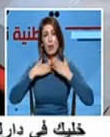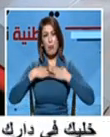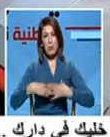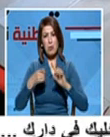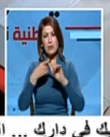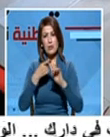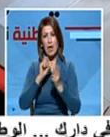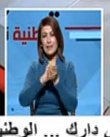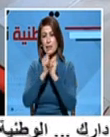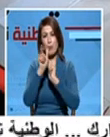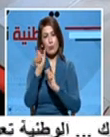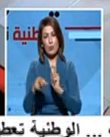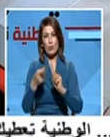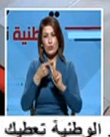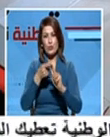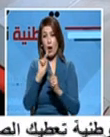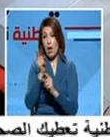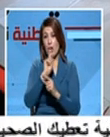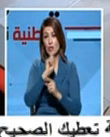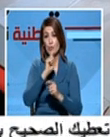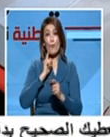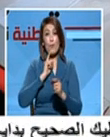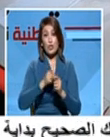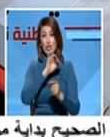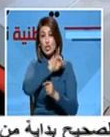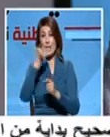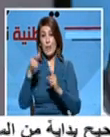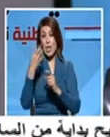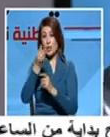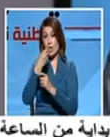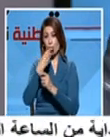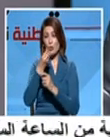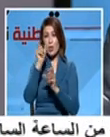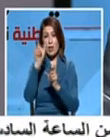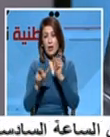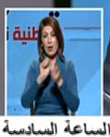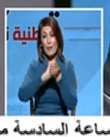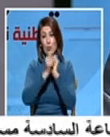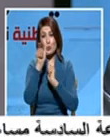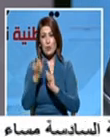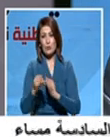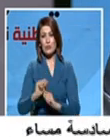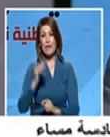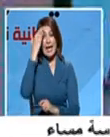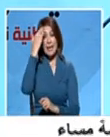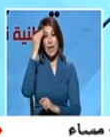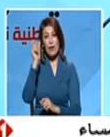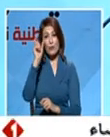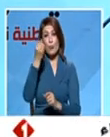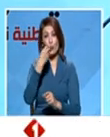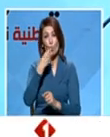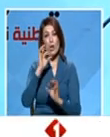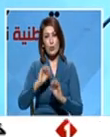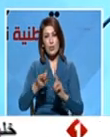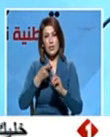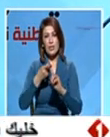بهم ياخذوش الادويه نتاع ضد الالتهابات هذا. باغ كونتر الكورتيزون يعرفوهم هما. نعم يعرفوهم. يعرفوهم